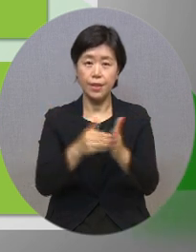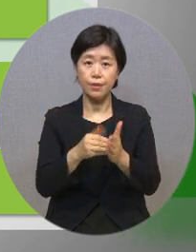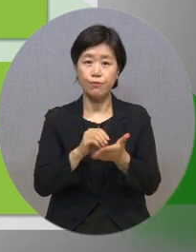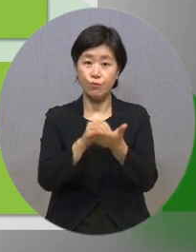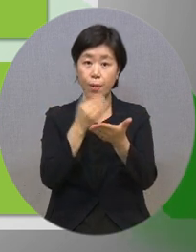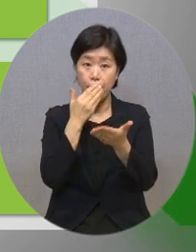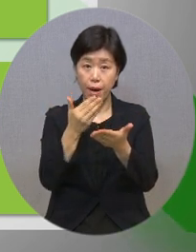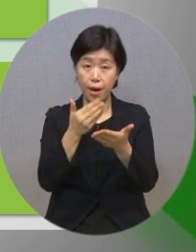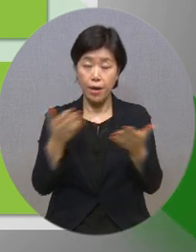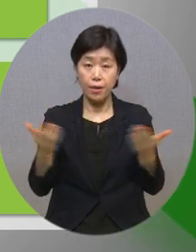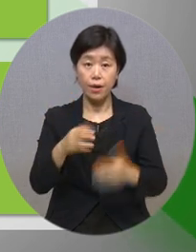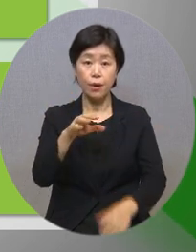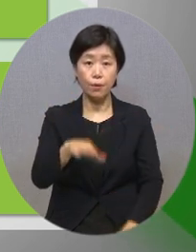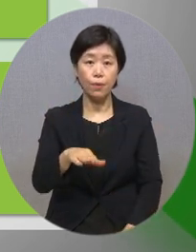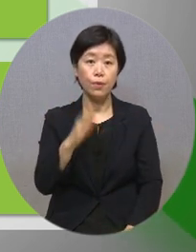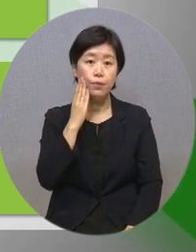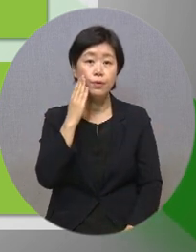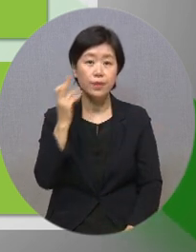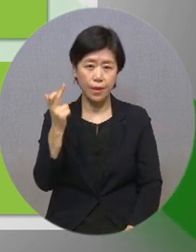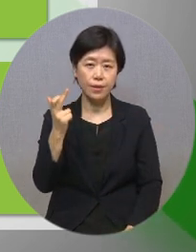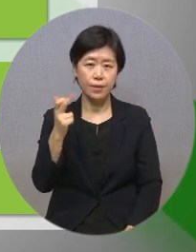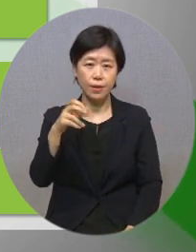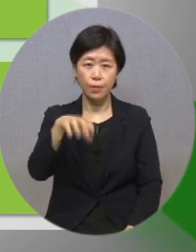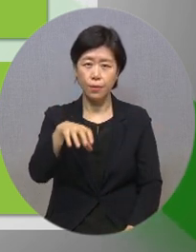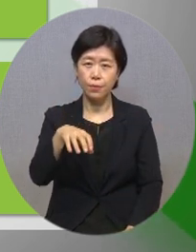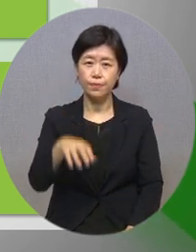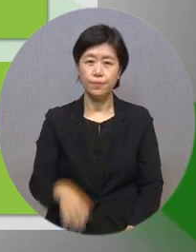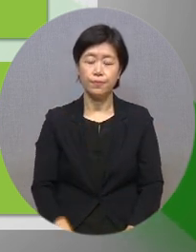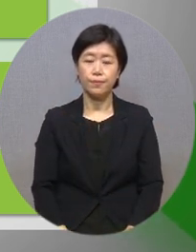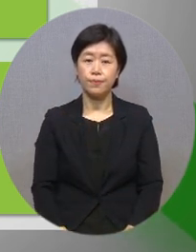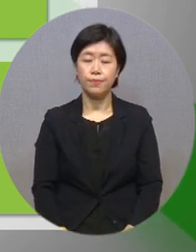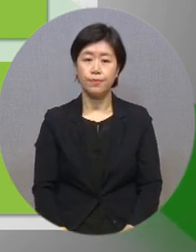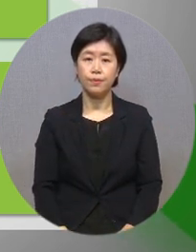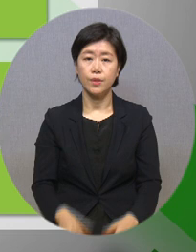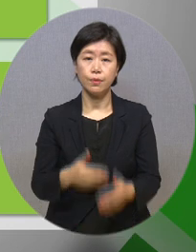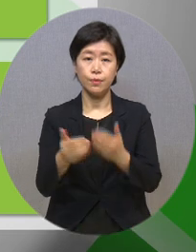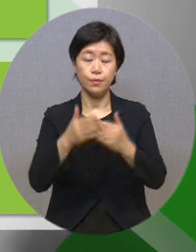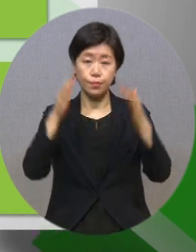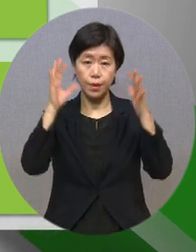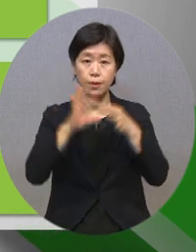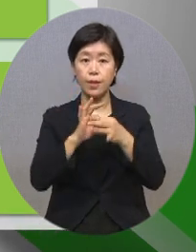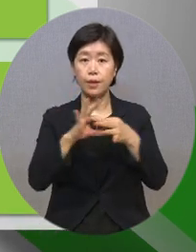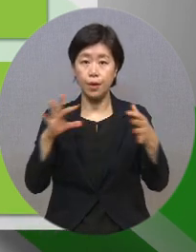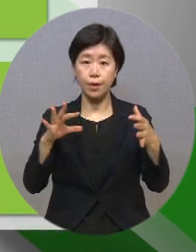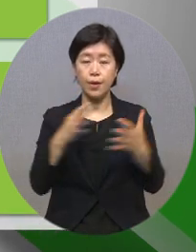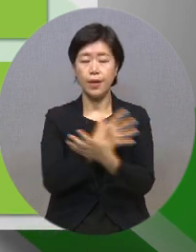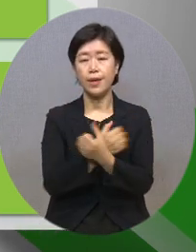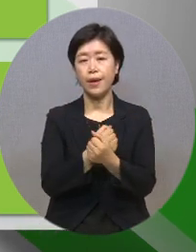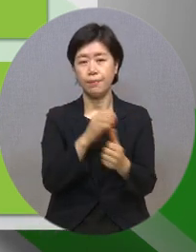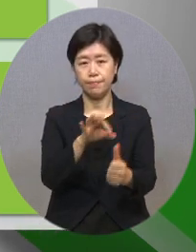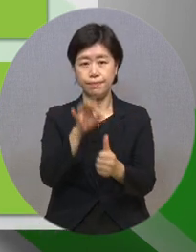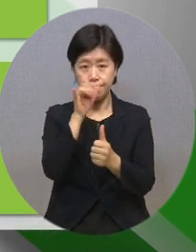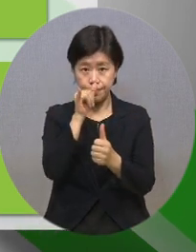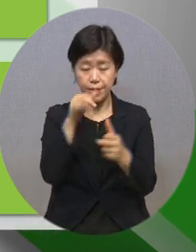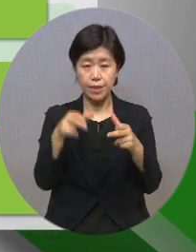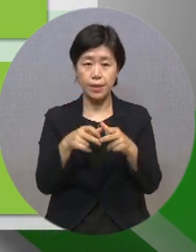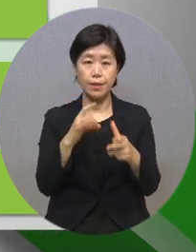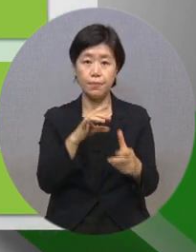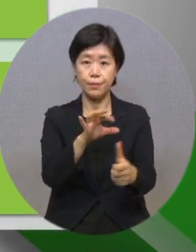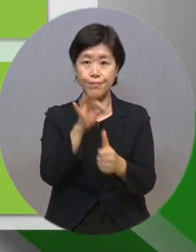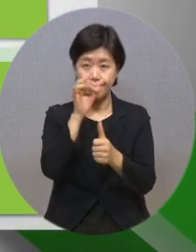울산시 울주군입니다. 경력과 학력은 무관하며 계약직을 모집합니다. 장애인만